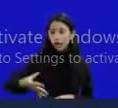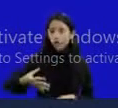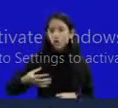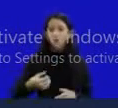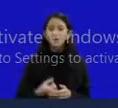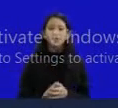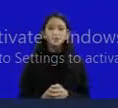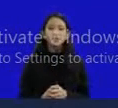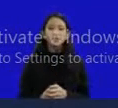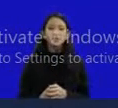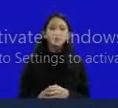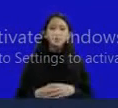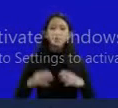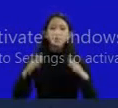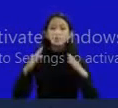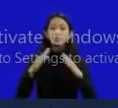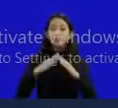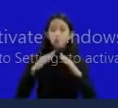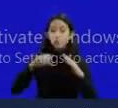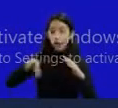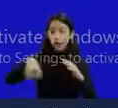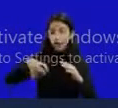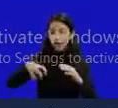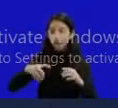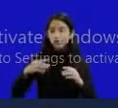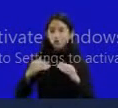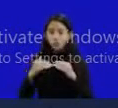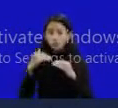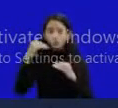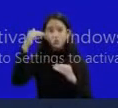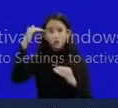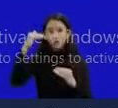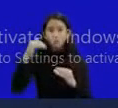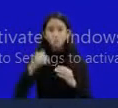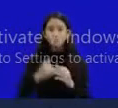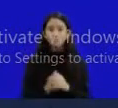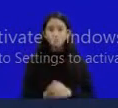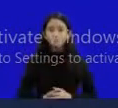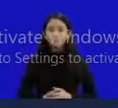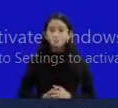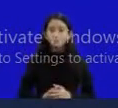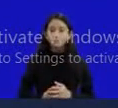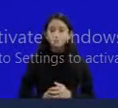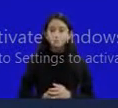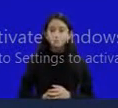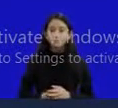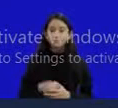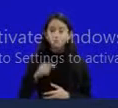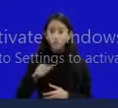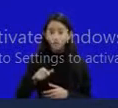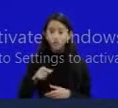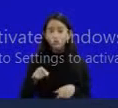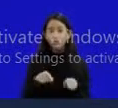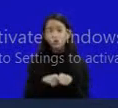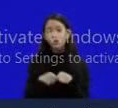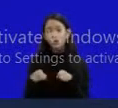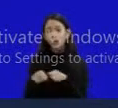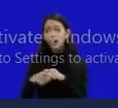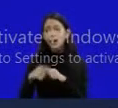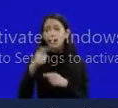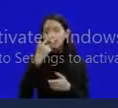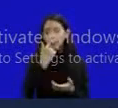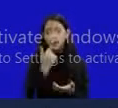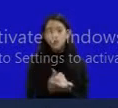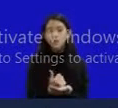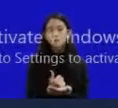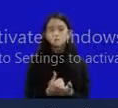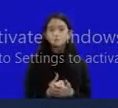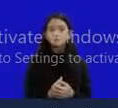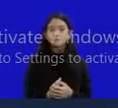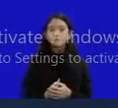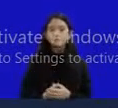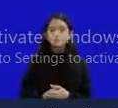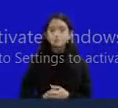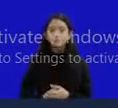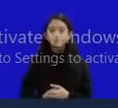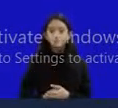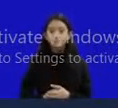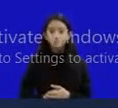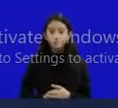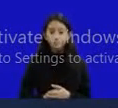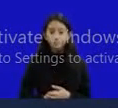juga meningkat dan ini harus menjadi salah satu pertimbangan kita yang terpenting berikut